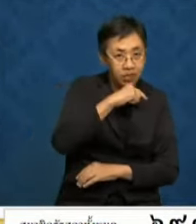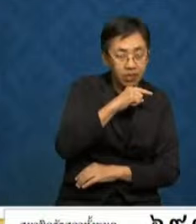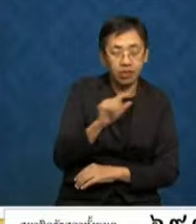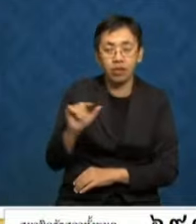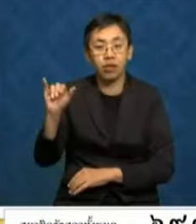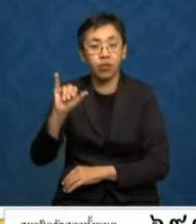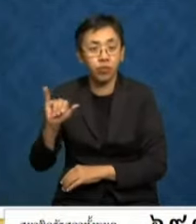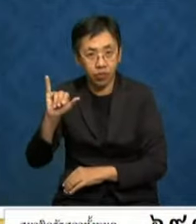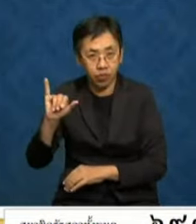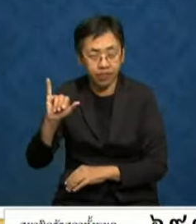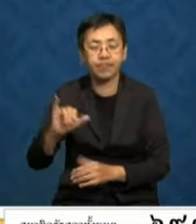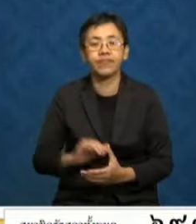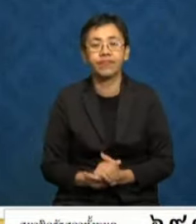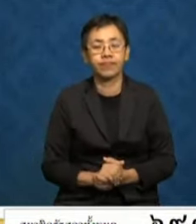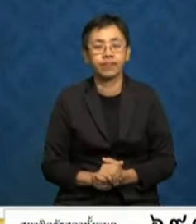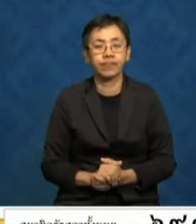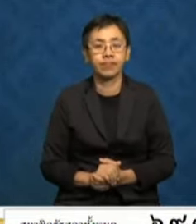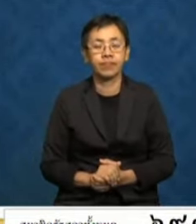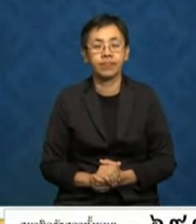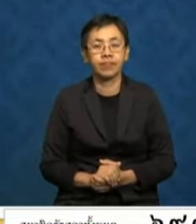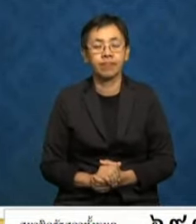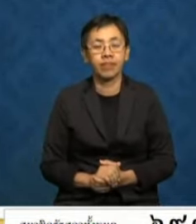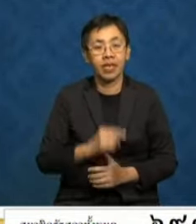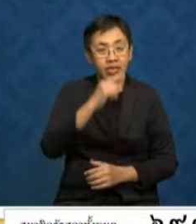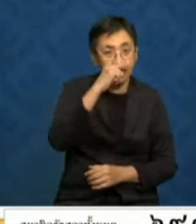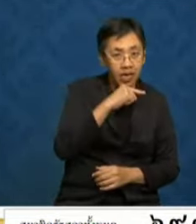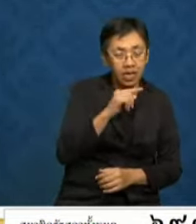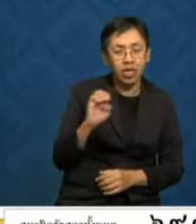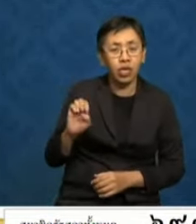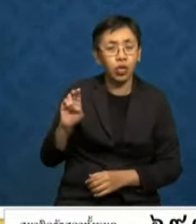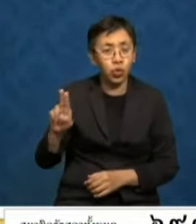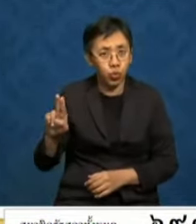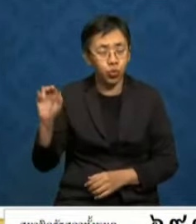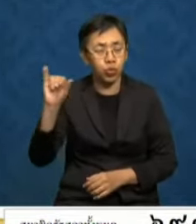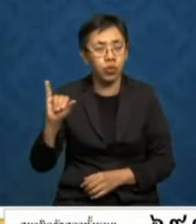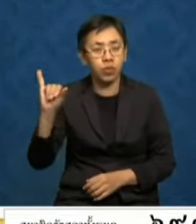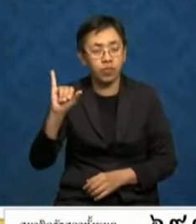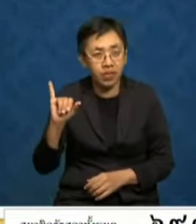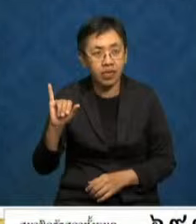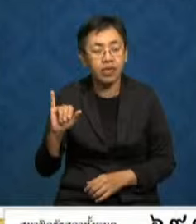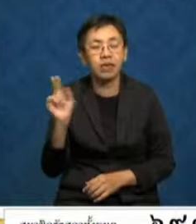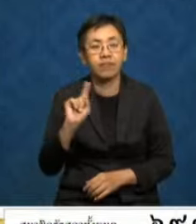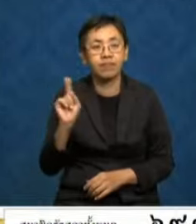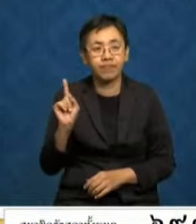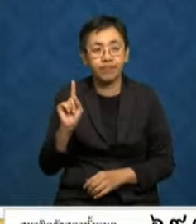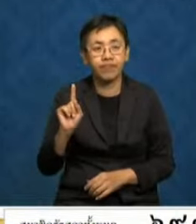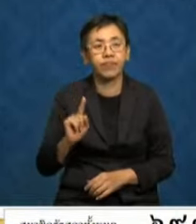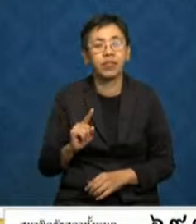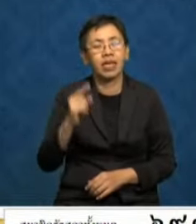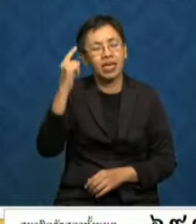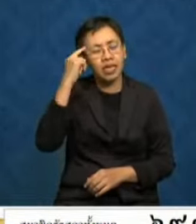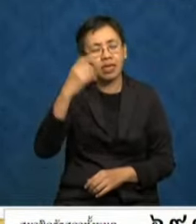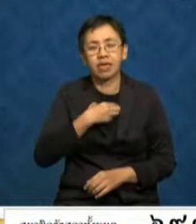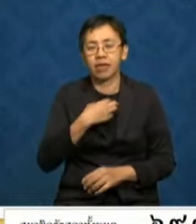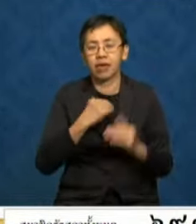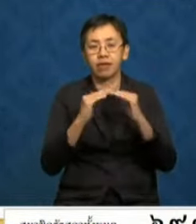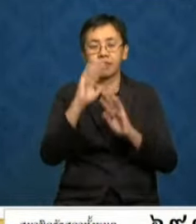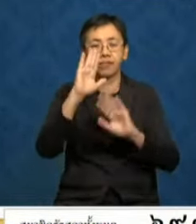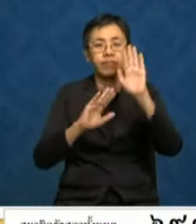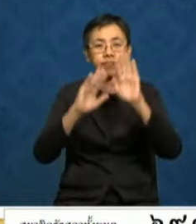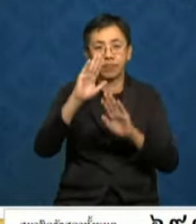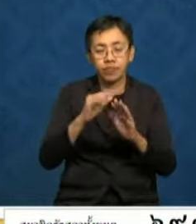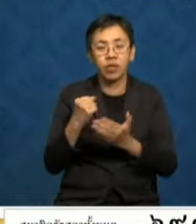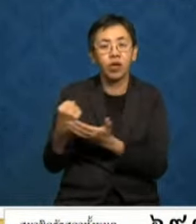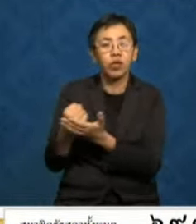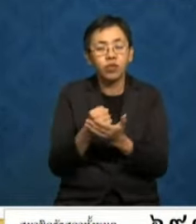EU การสร้างความร่วมมือกับ EU ซึ่งเป็นกลุ่มรัฐที่ยึดมั่นในค่านิยมประชาธิปไตยครับย่อมช่วย